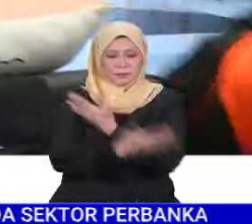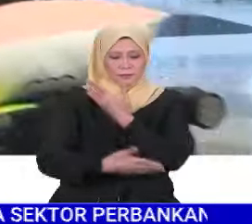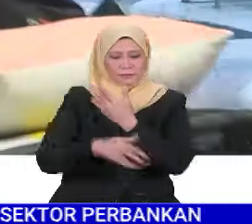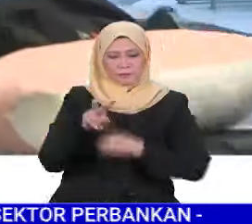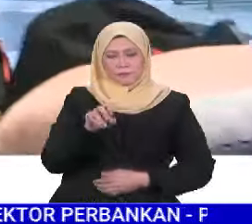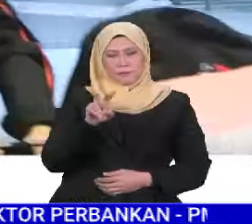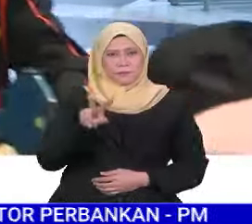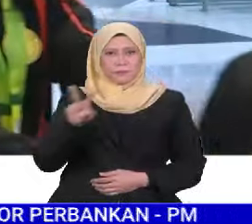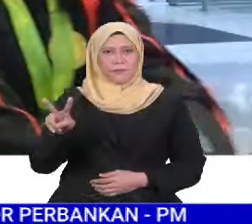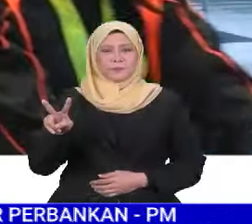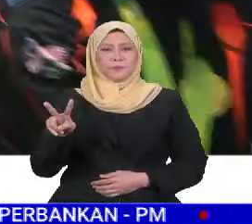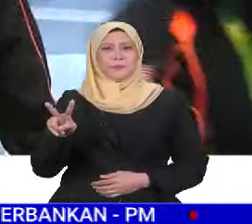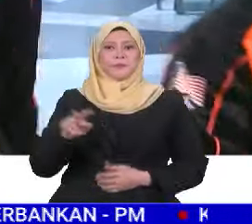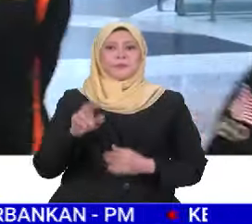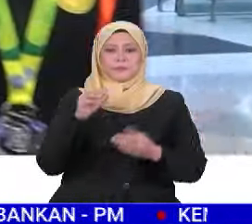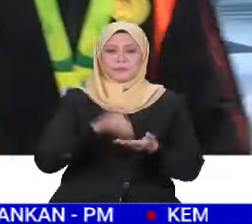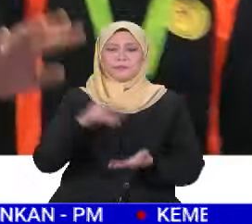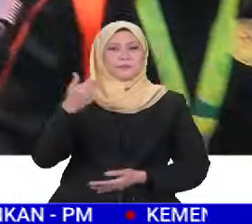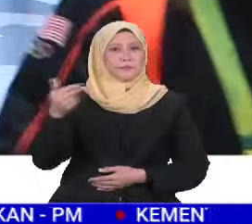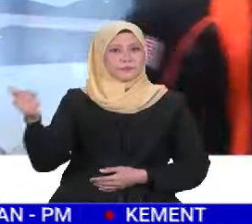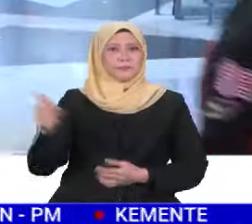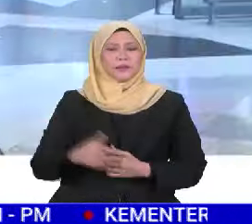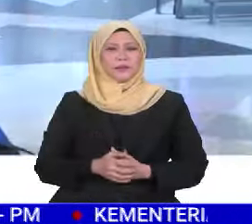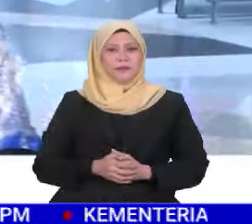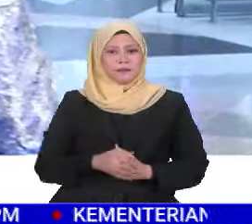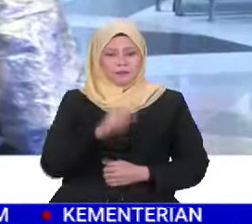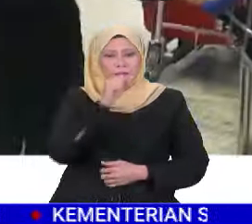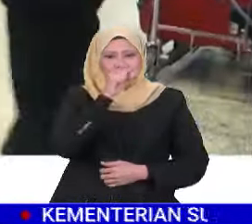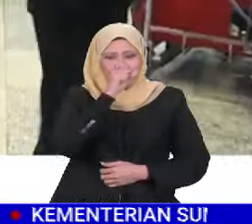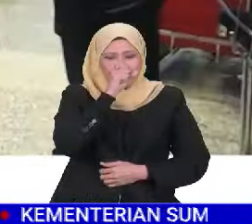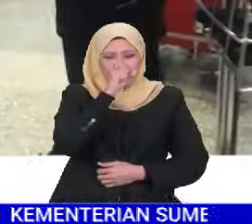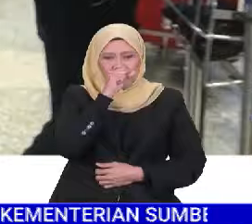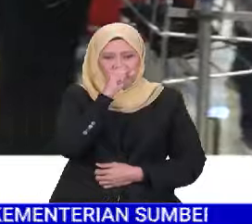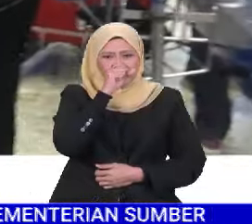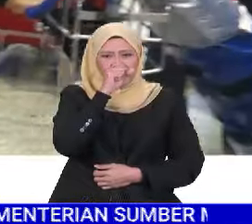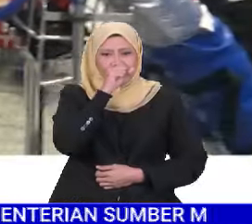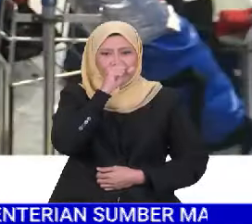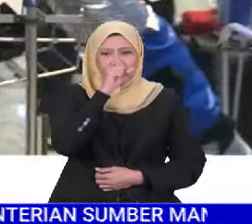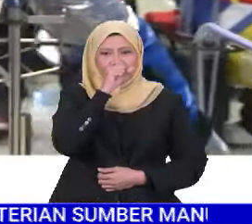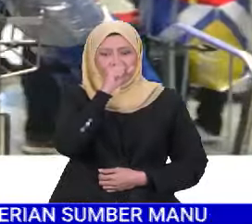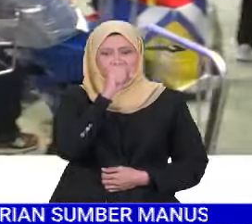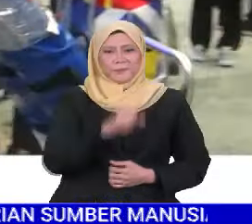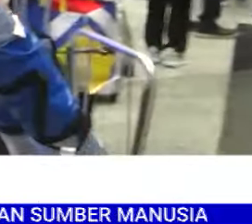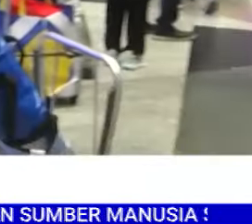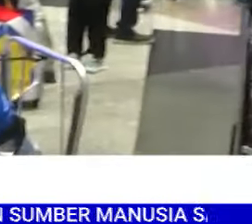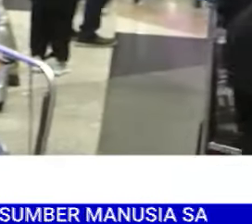2022 di Tangerang Indonesia jelas jatuh cinta atlet sandaran